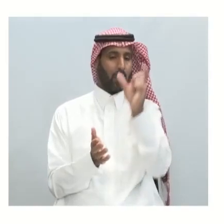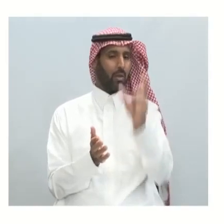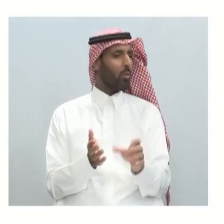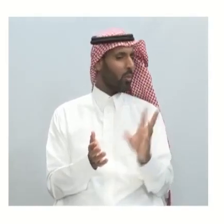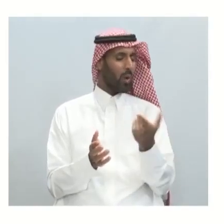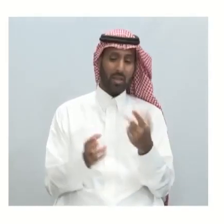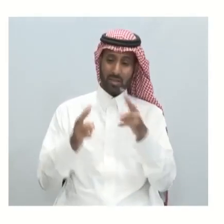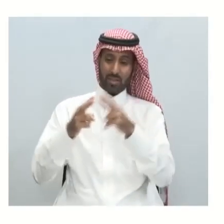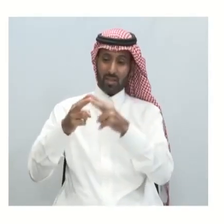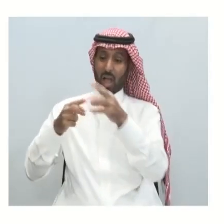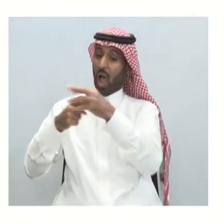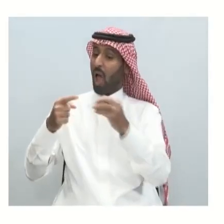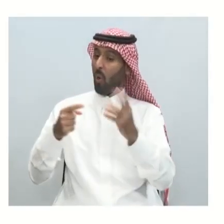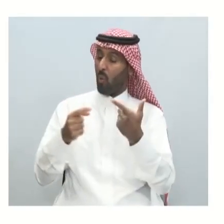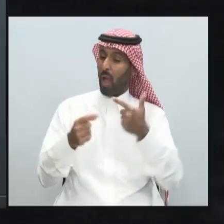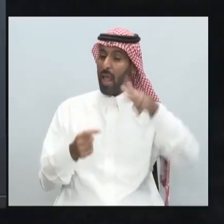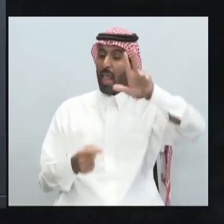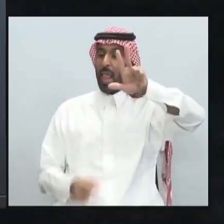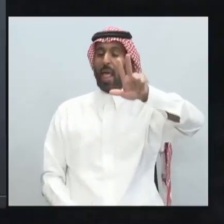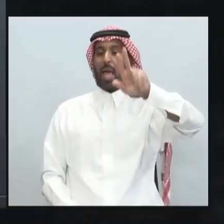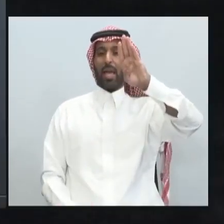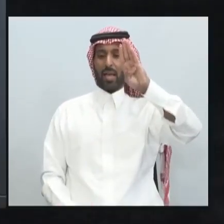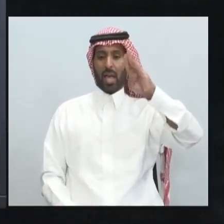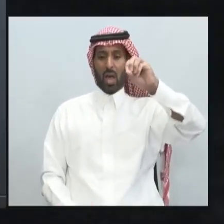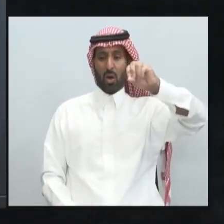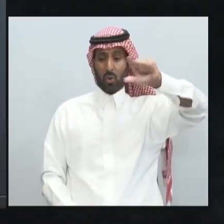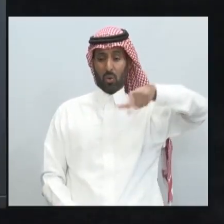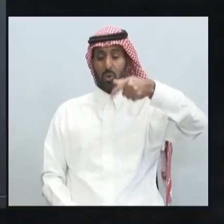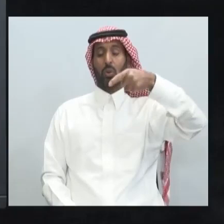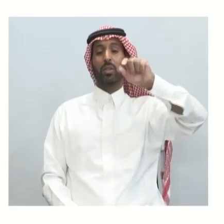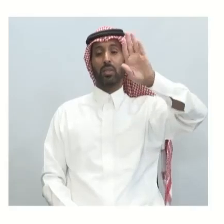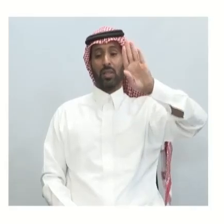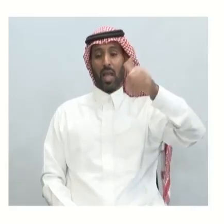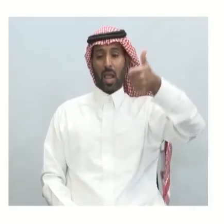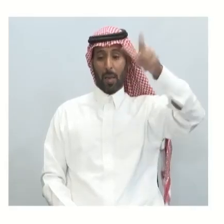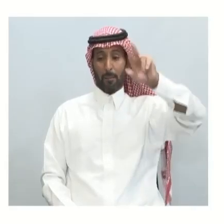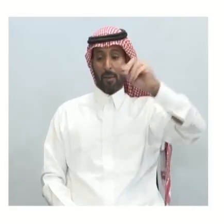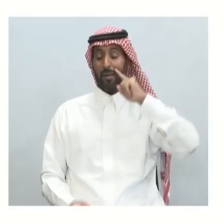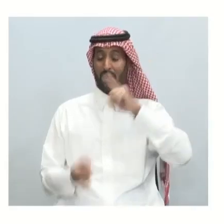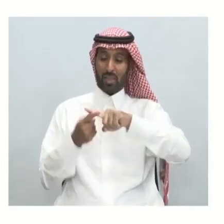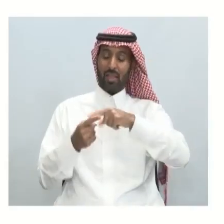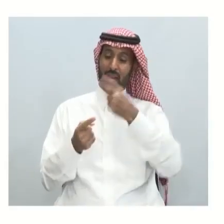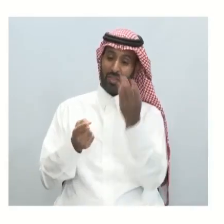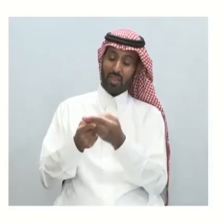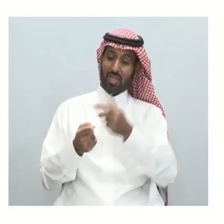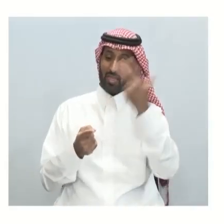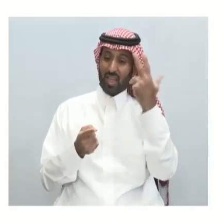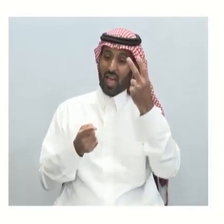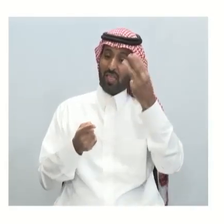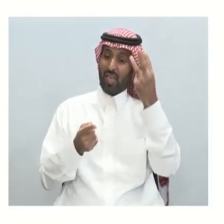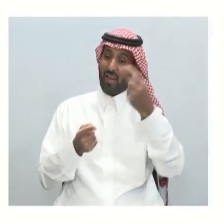الكهروسالبيه تتذكرونها معي تتراوح قيمها بين 3.98